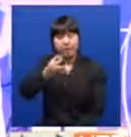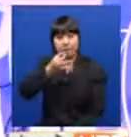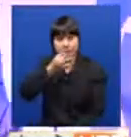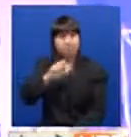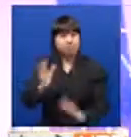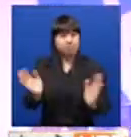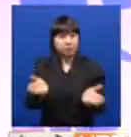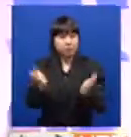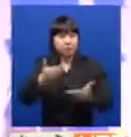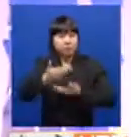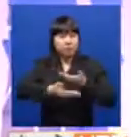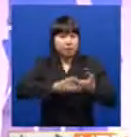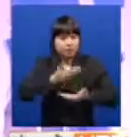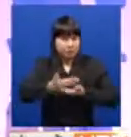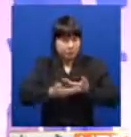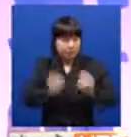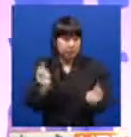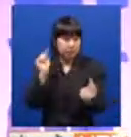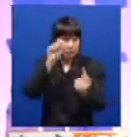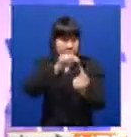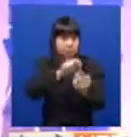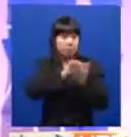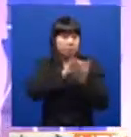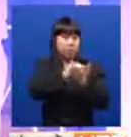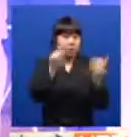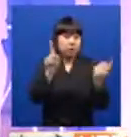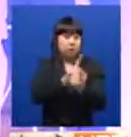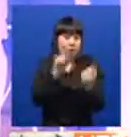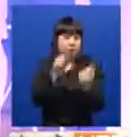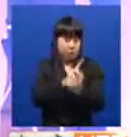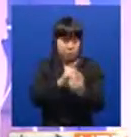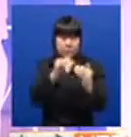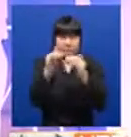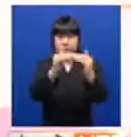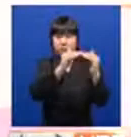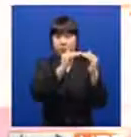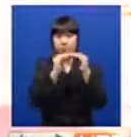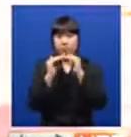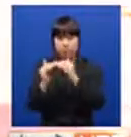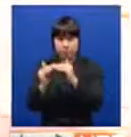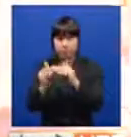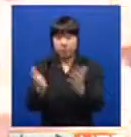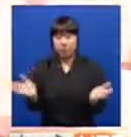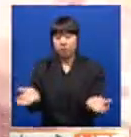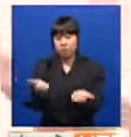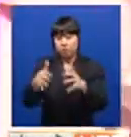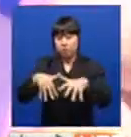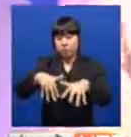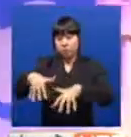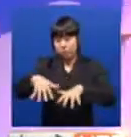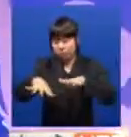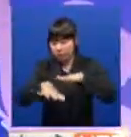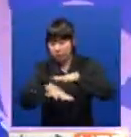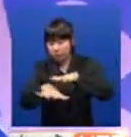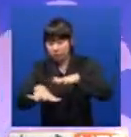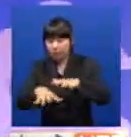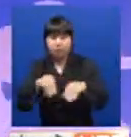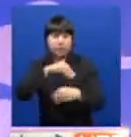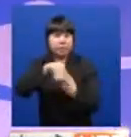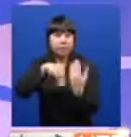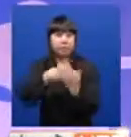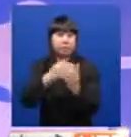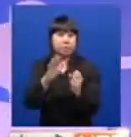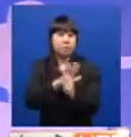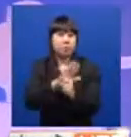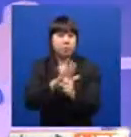ส่เสิมด้านการตลาดการเข้าถงบริการสังคมของรฐยงเทาเทมกันและสงเสิมชุมชนระดับรากย้าด้วยเศรษกิ crec่ระเพีงอย่าง